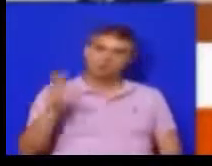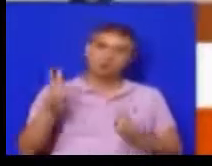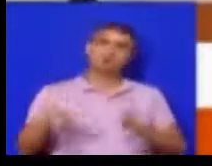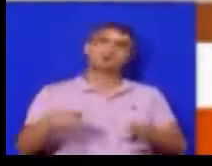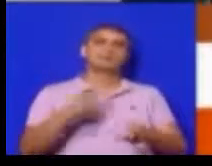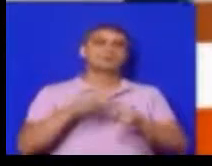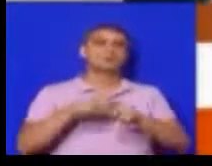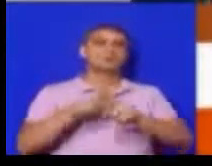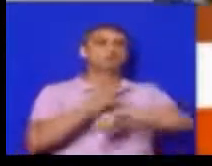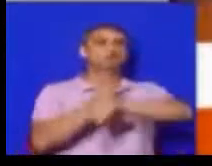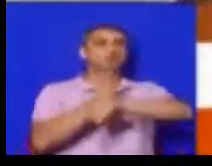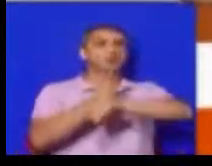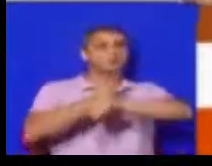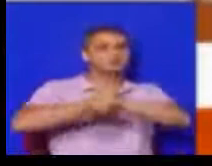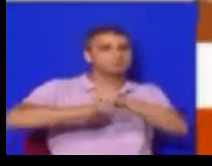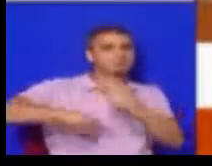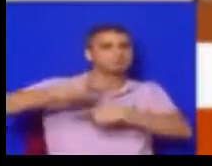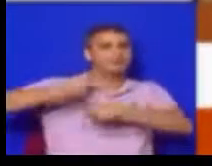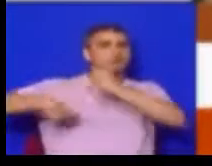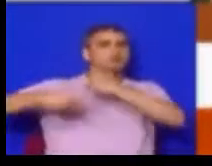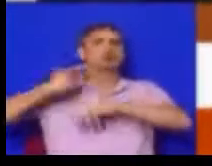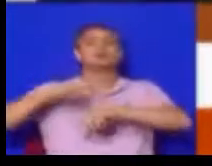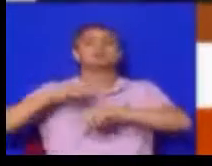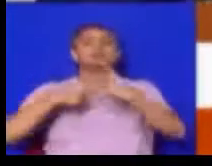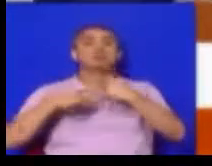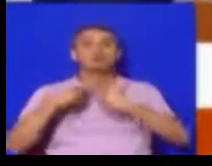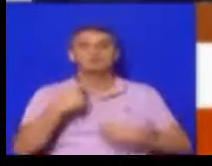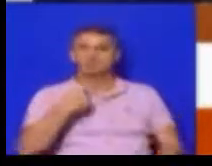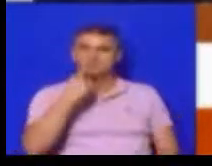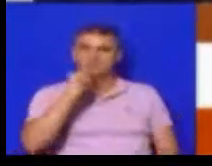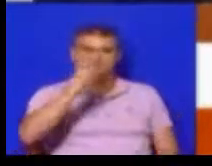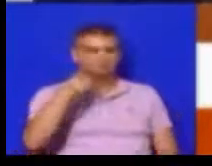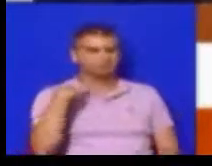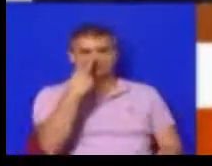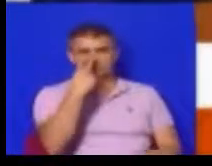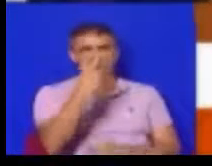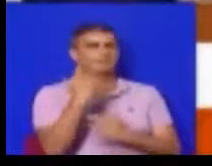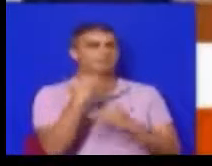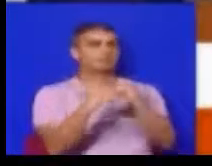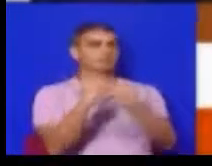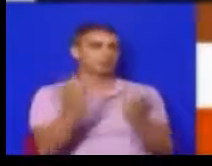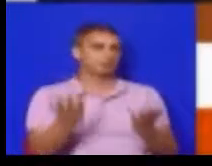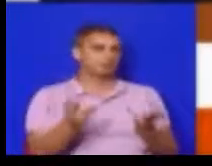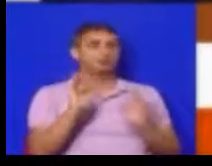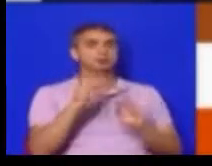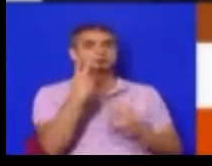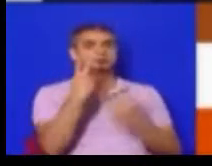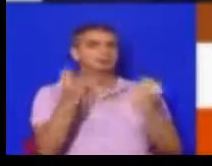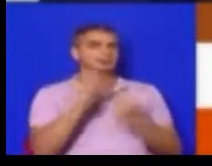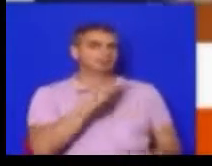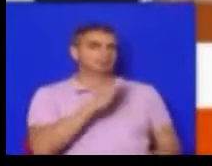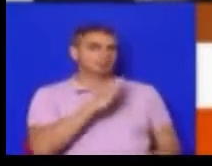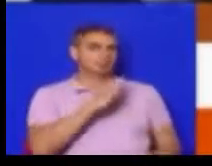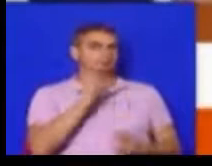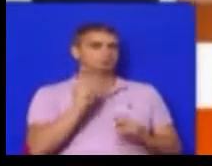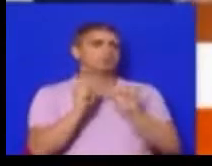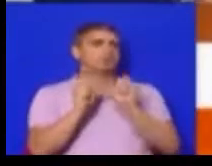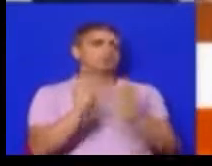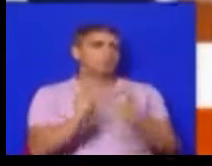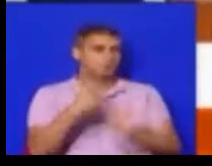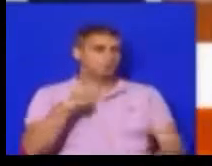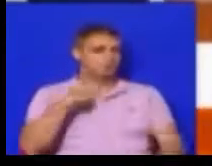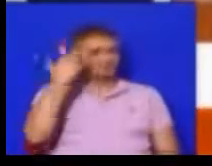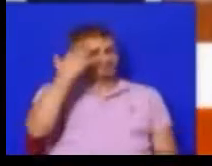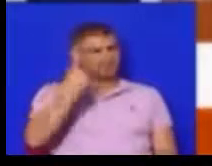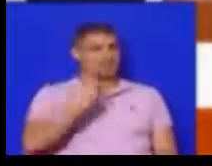השעון הגרעיני הזה אחורה כמה שנים? כן, אני אומר קודם בואו נסתכל רגע על התהליך. בתהליך יש שני דברים מסוכנים שצריך למנוע, ואני מתאר לעצמי